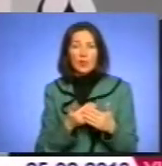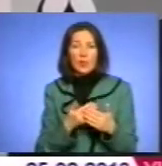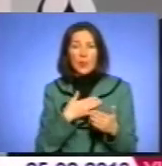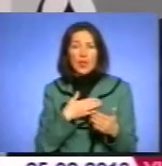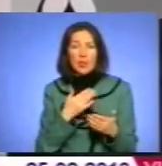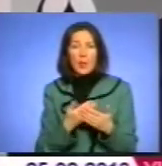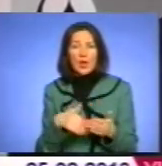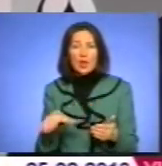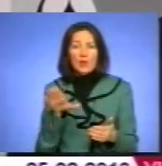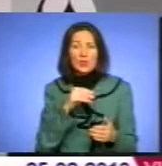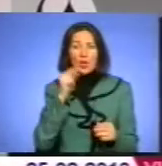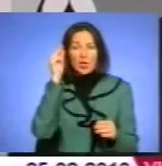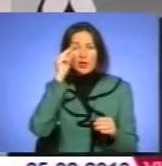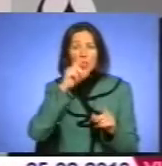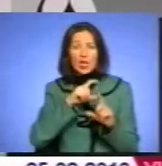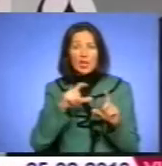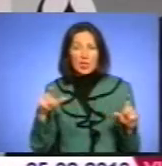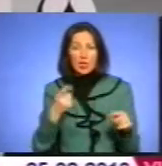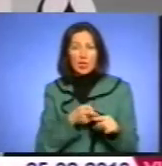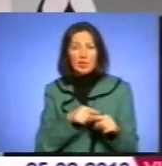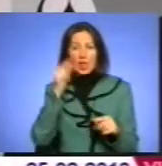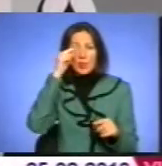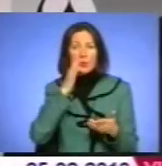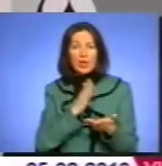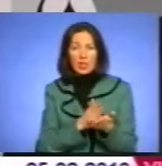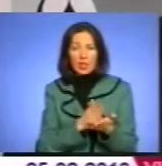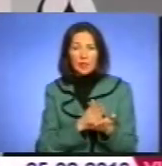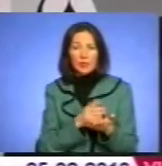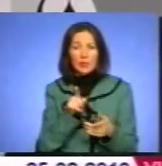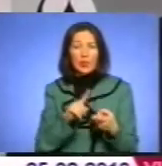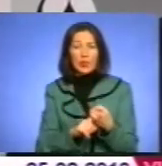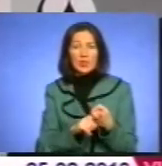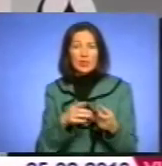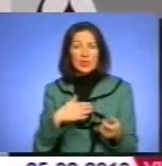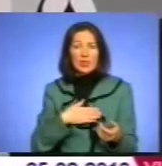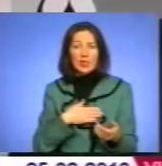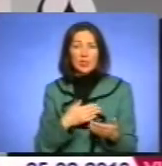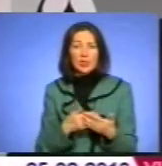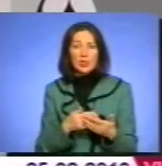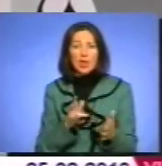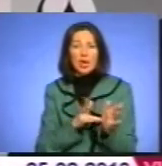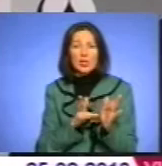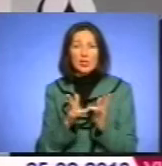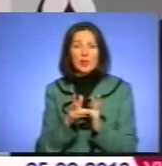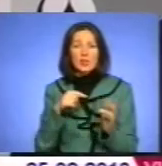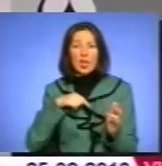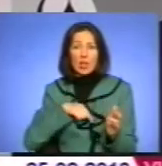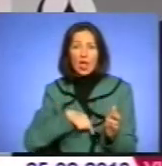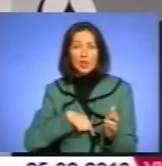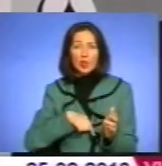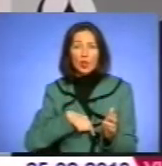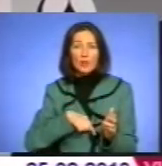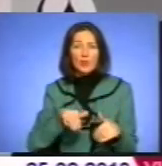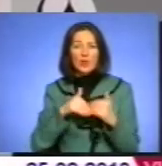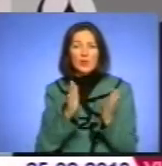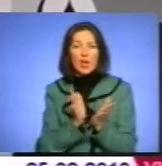майже у всіх навчальних закладах цей предмет є. Він пов'язаний з нашим десь християнським настроєм